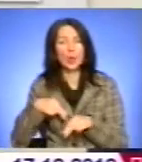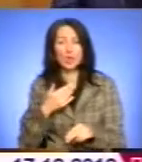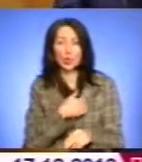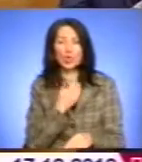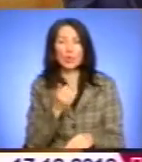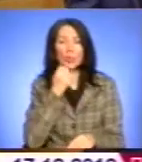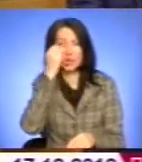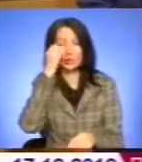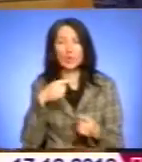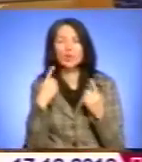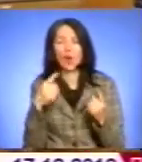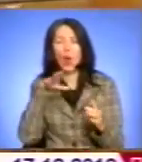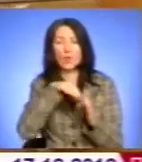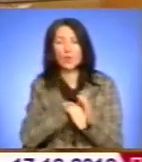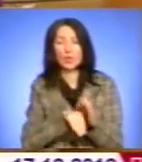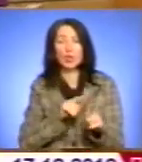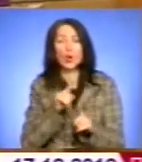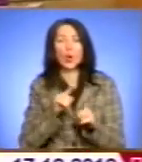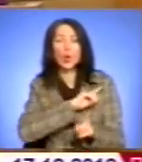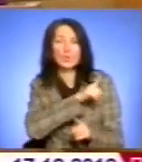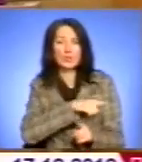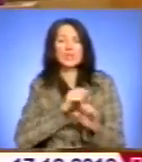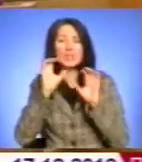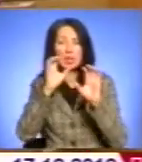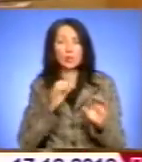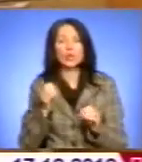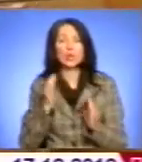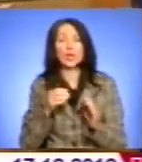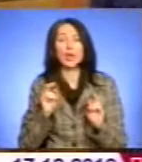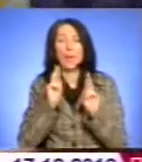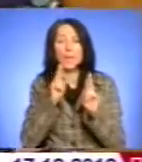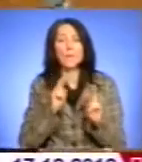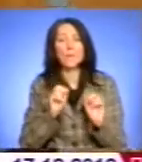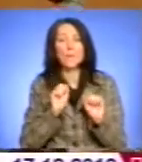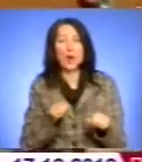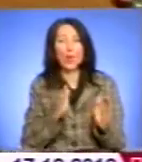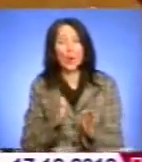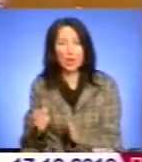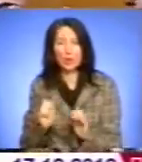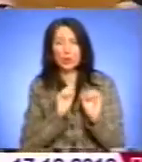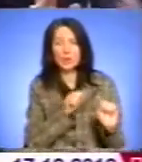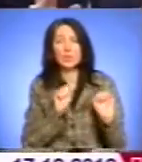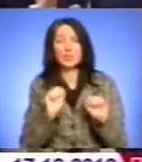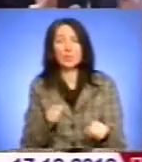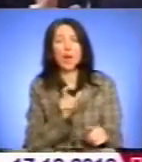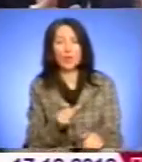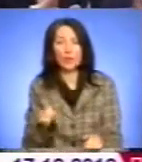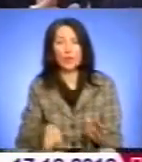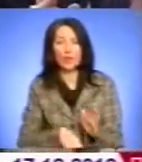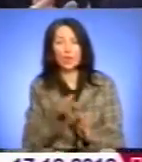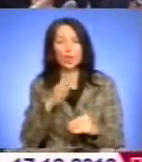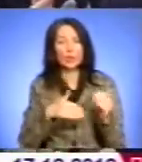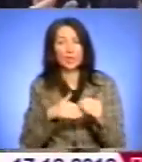подякувати. За вагомий внесок у зміцнення законності і правопорядку, захист прав громадян, високий